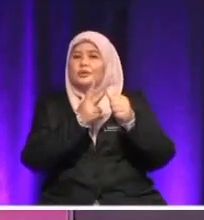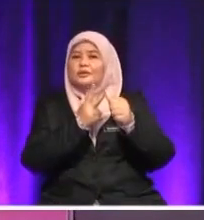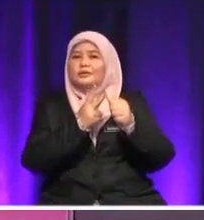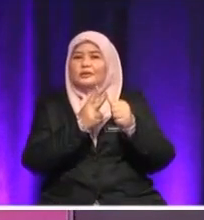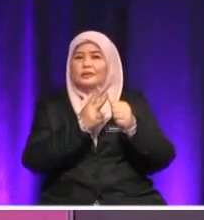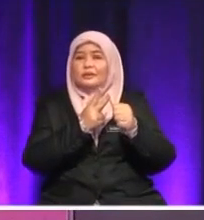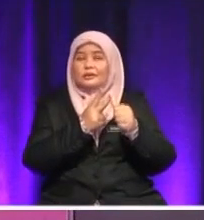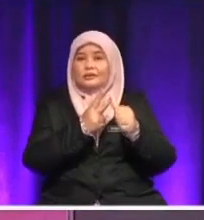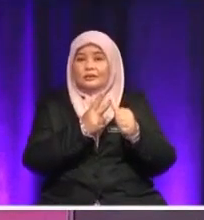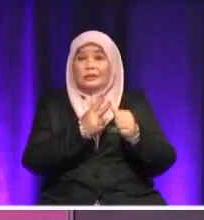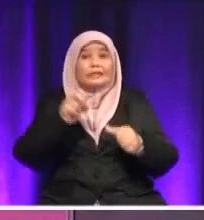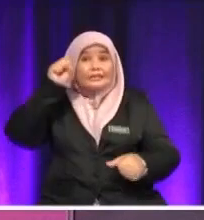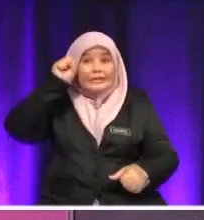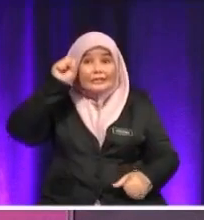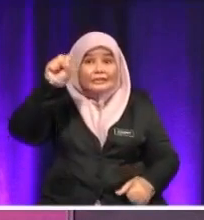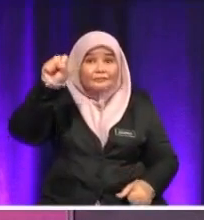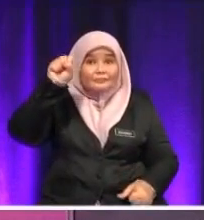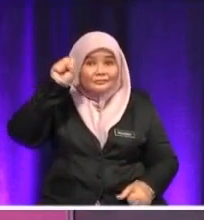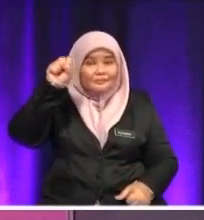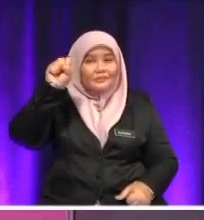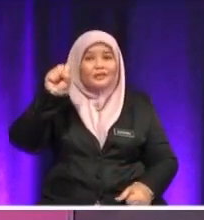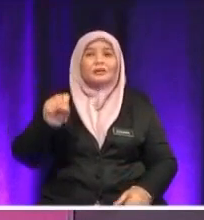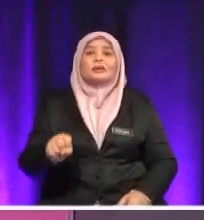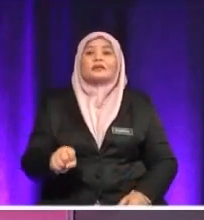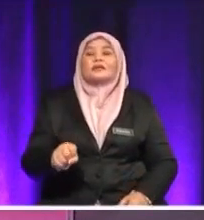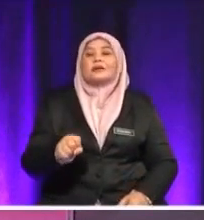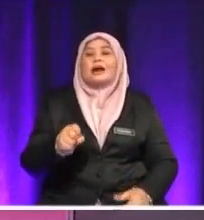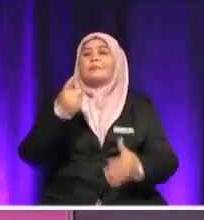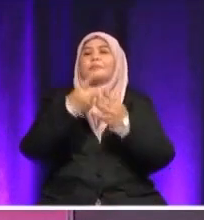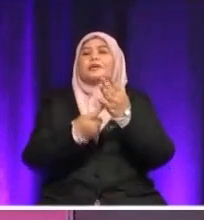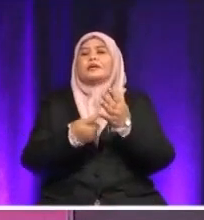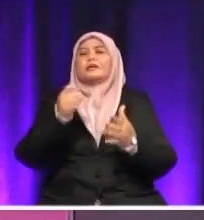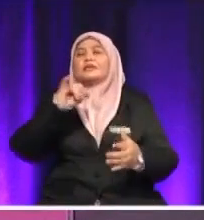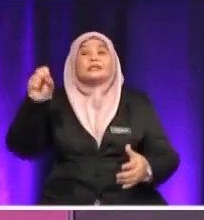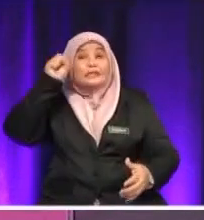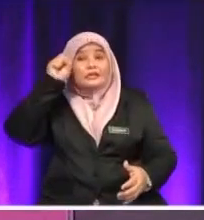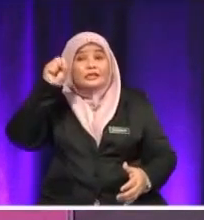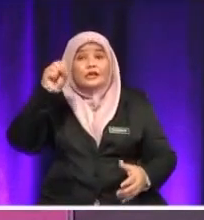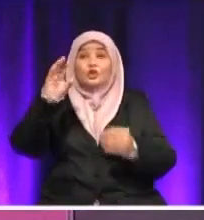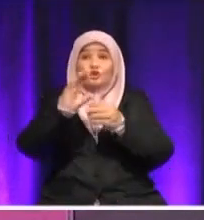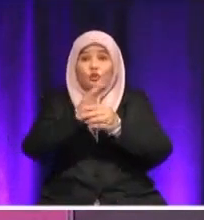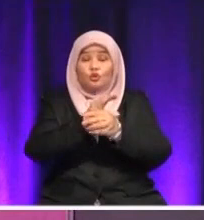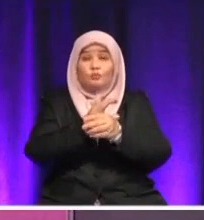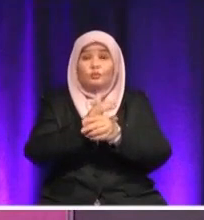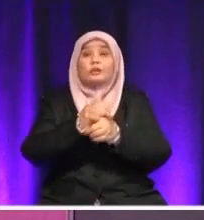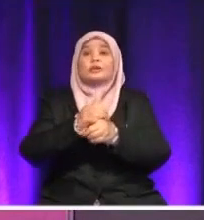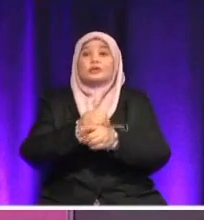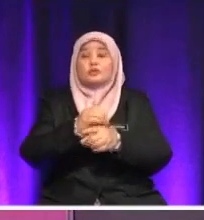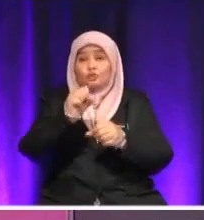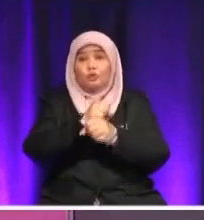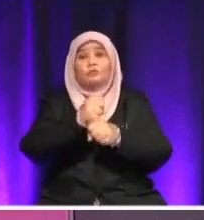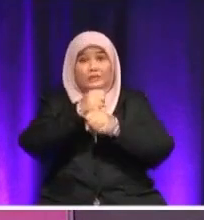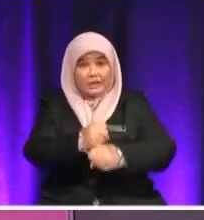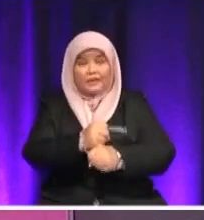ialah kesaksian. Okey, kesaksian ini ialah apa dia? Saksi cukup syarat. Apa